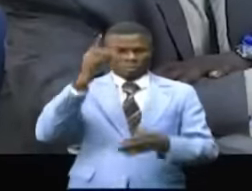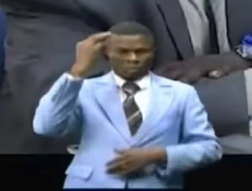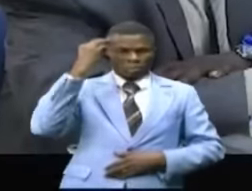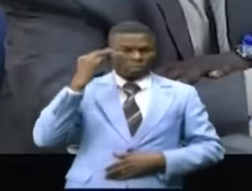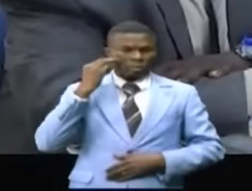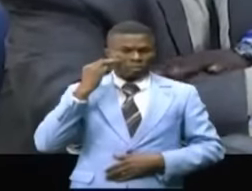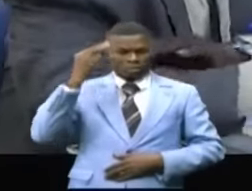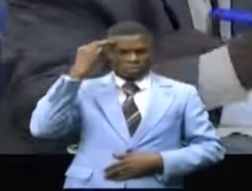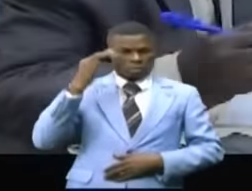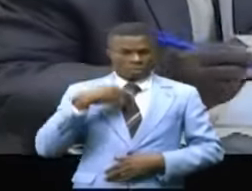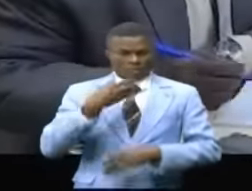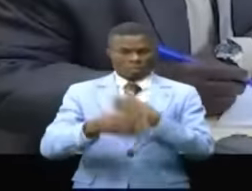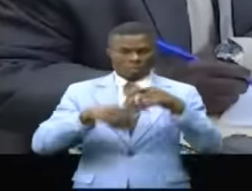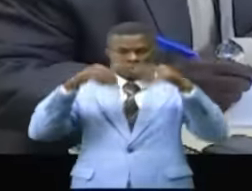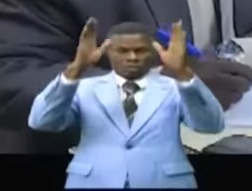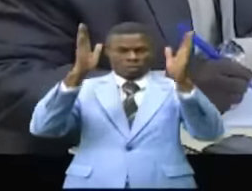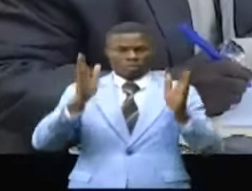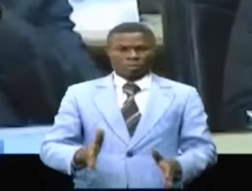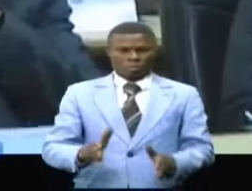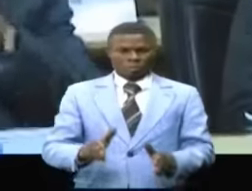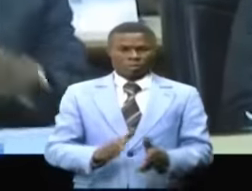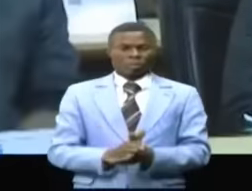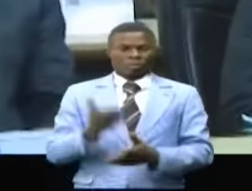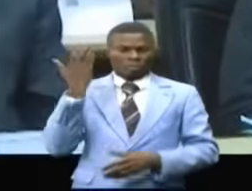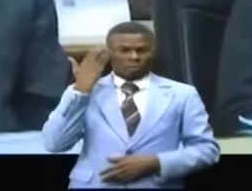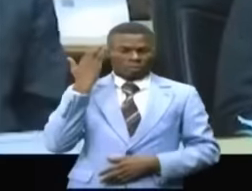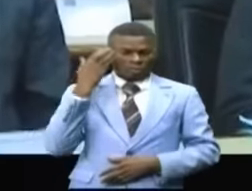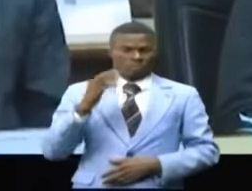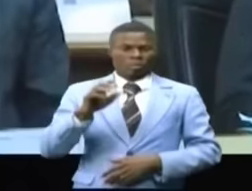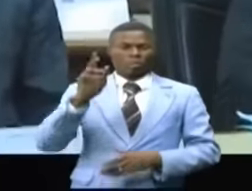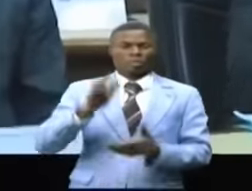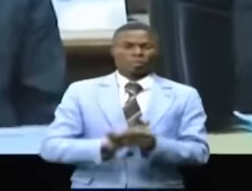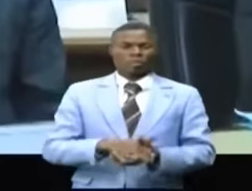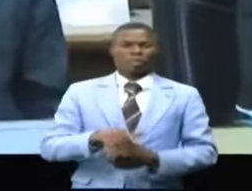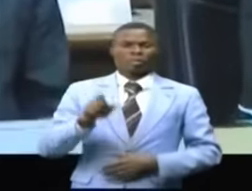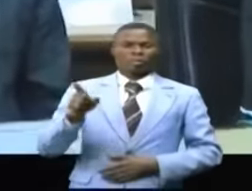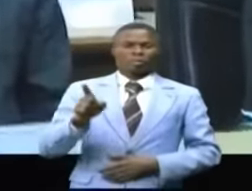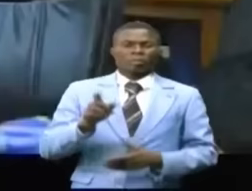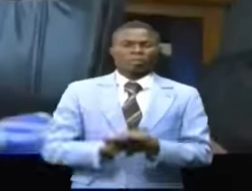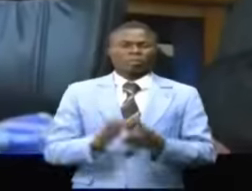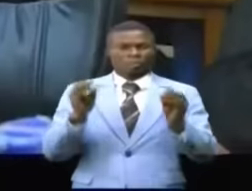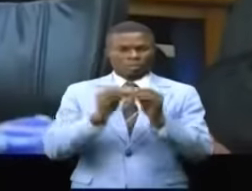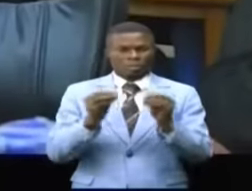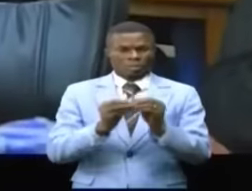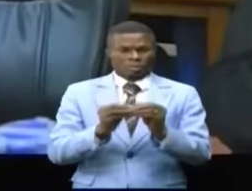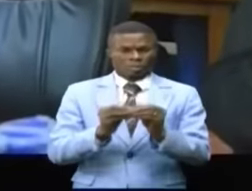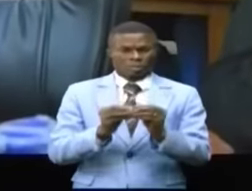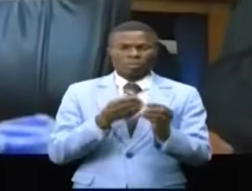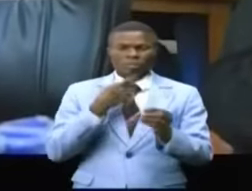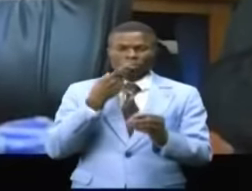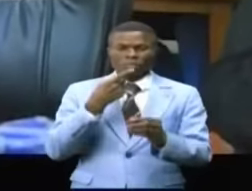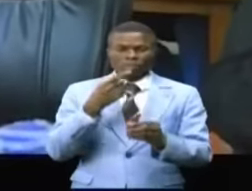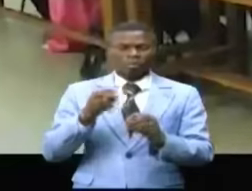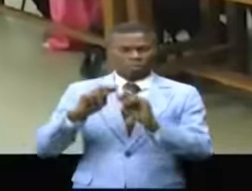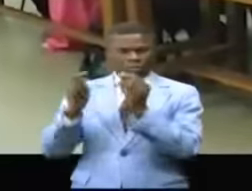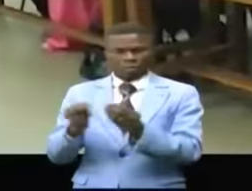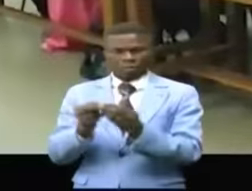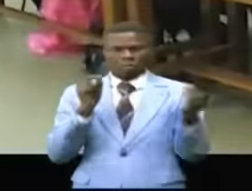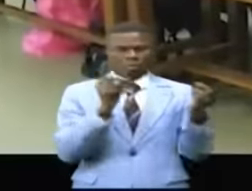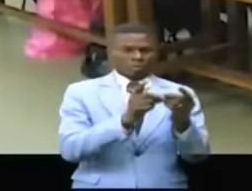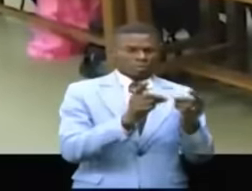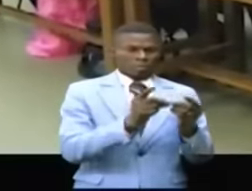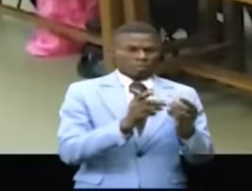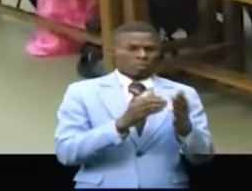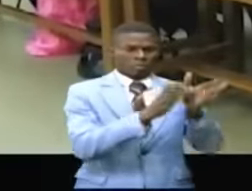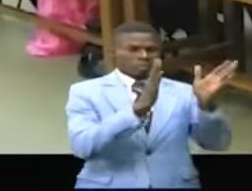ministre, ministre des Affaires étrangères, Christophe Lutundula Palapenapala. La réunion a mis la partie congolaise face au